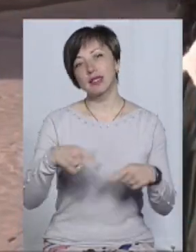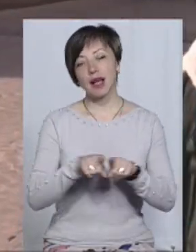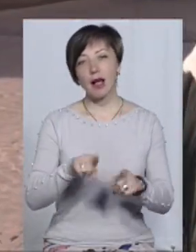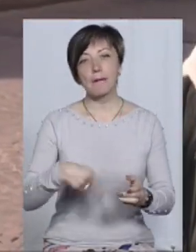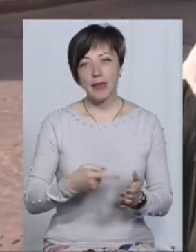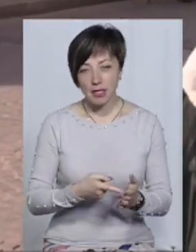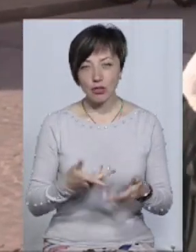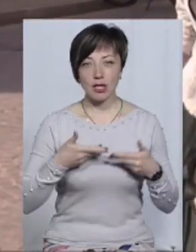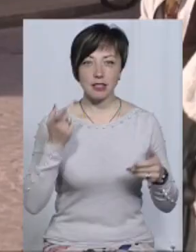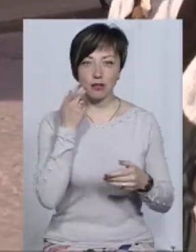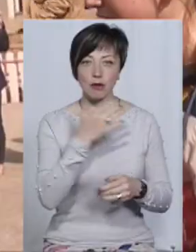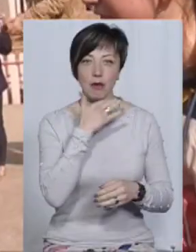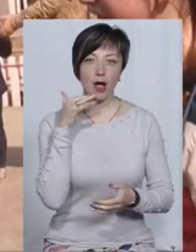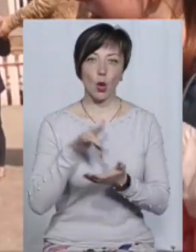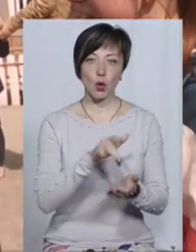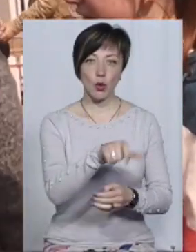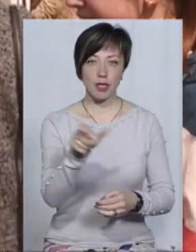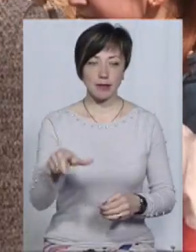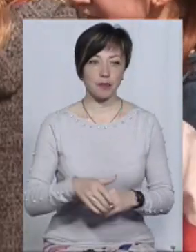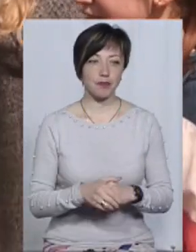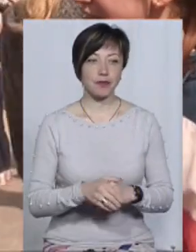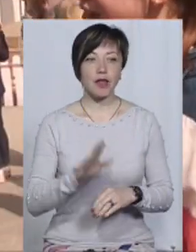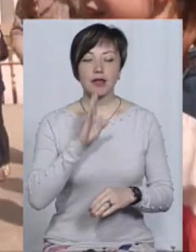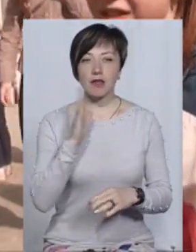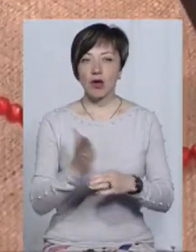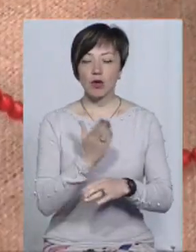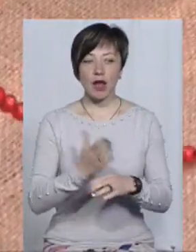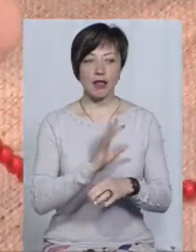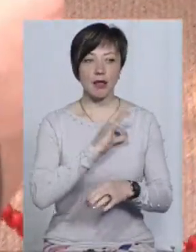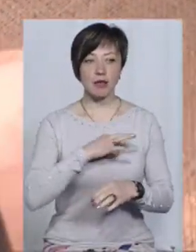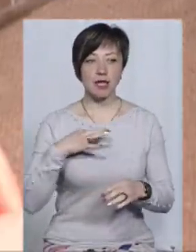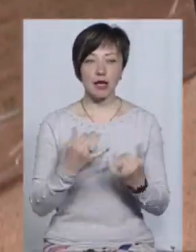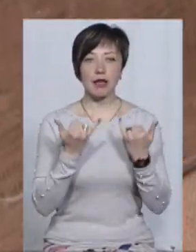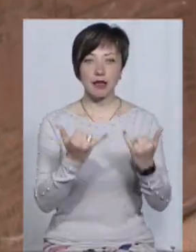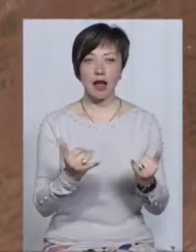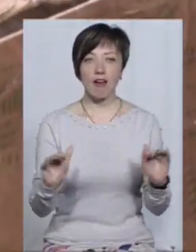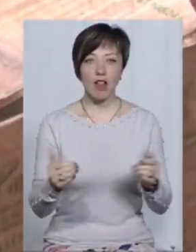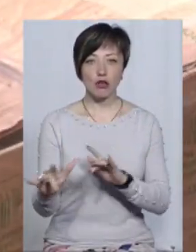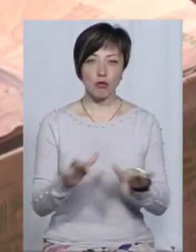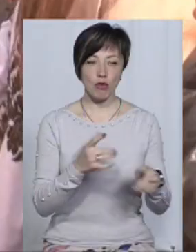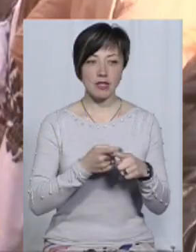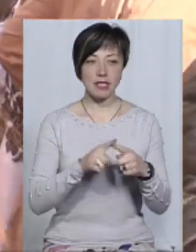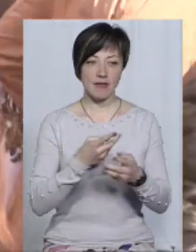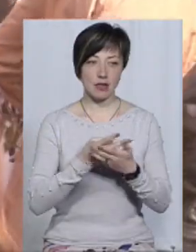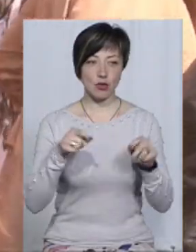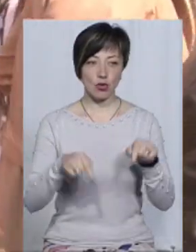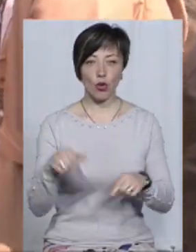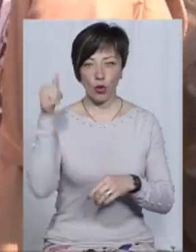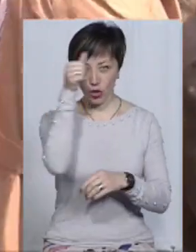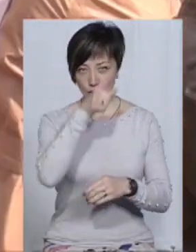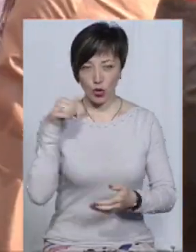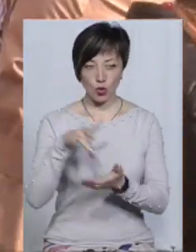і що в нас завжди багато туристів. Олена Горченко виготовляє намистини для флешмобу «Подільське намисто». Це візитівка цьогорічного